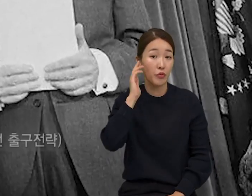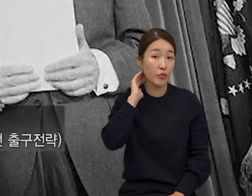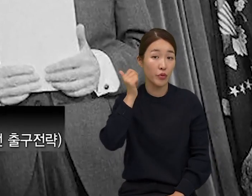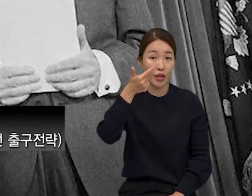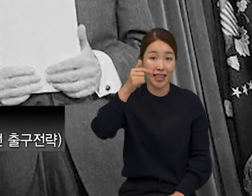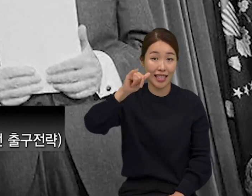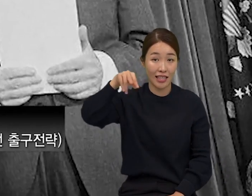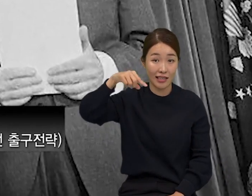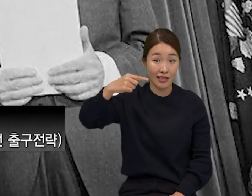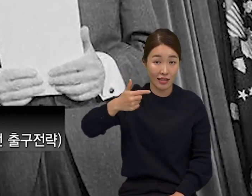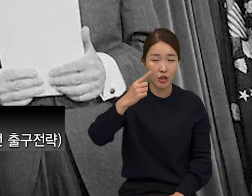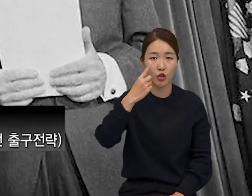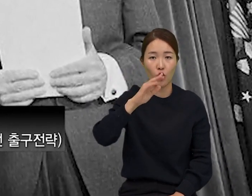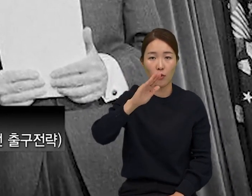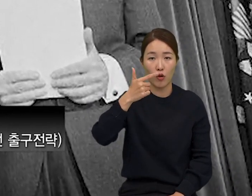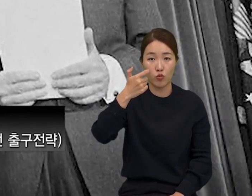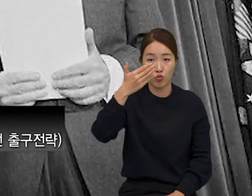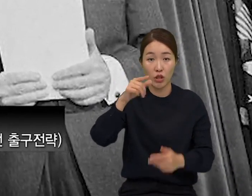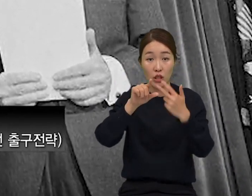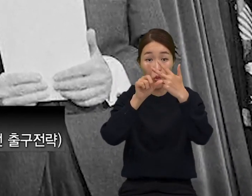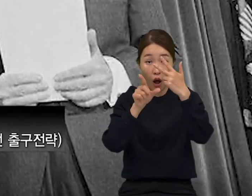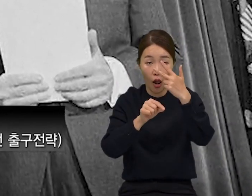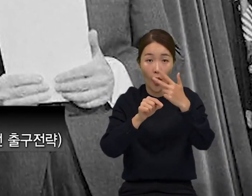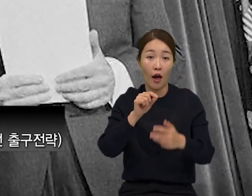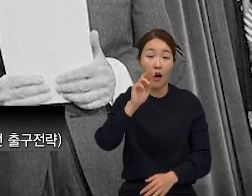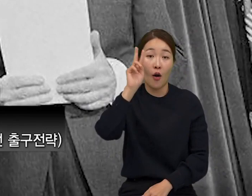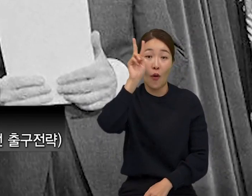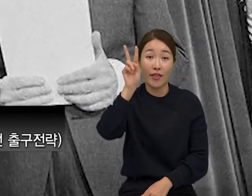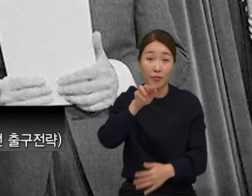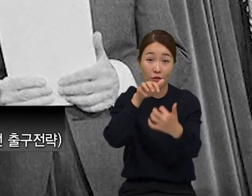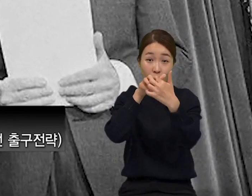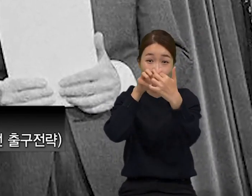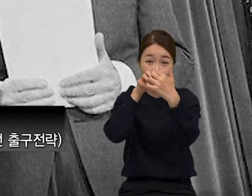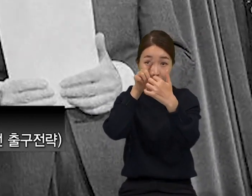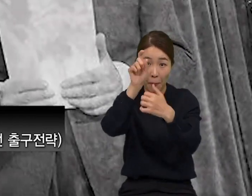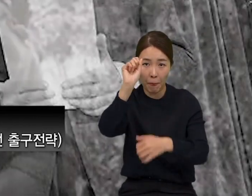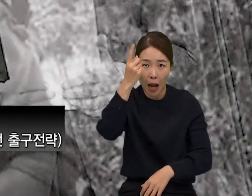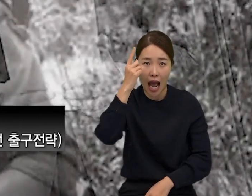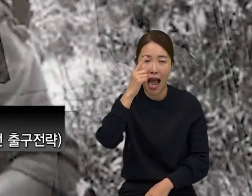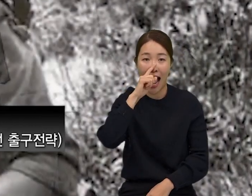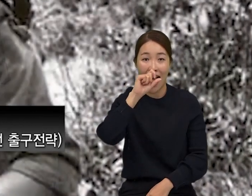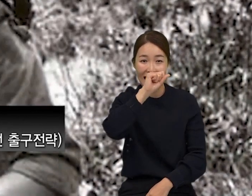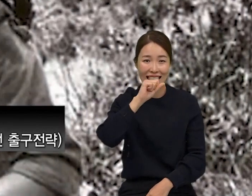미국 대통령 닉슨은 1969년 7월 월남전의